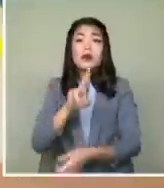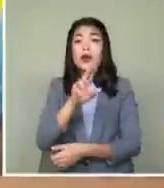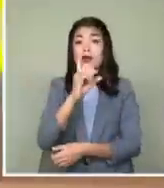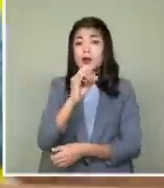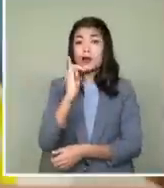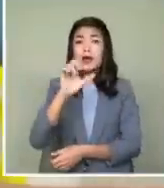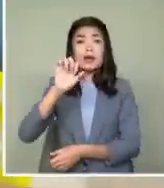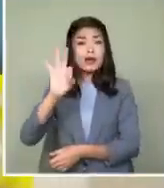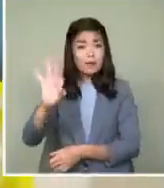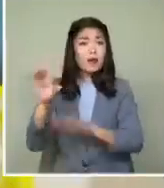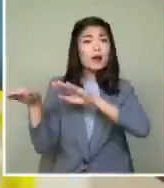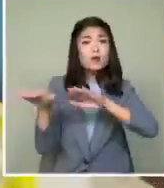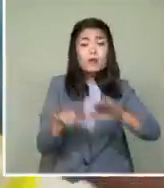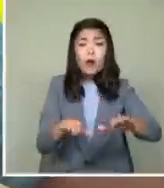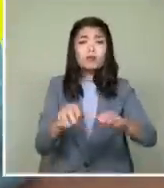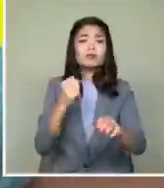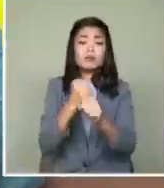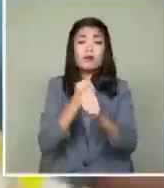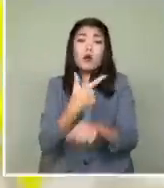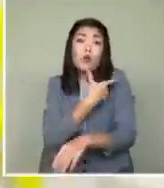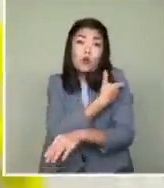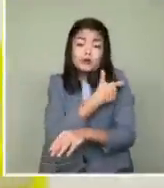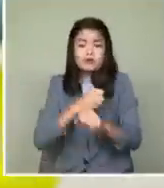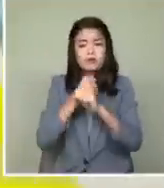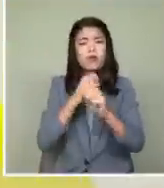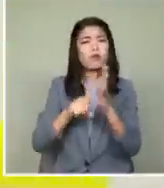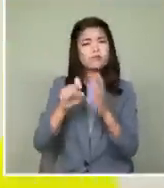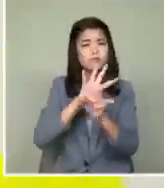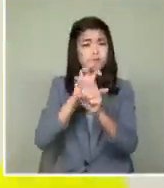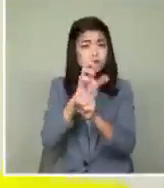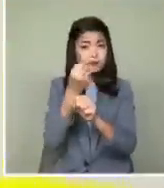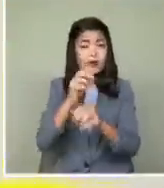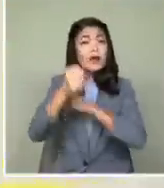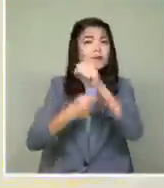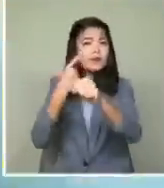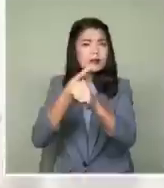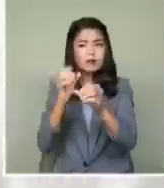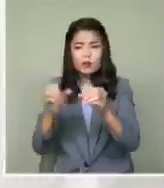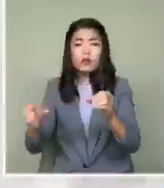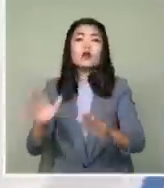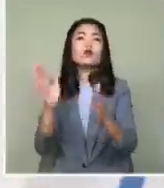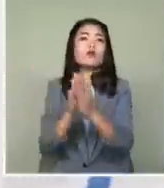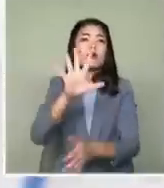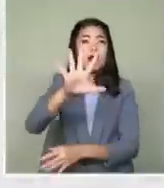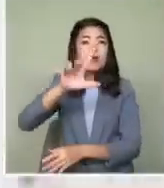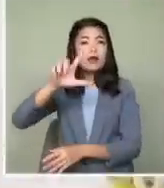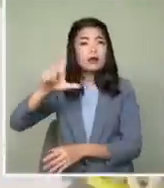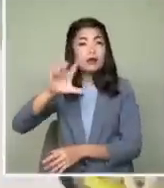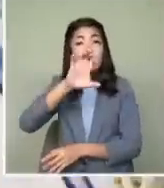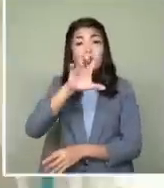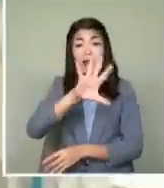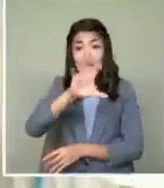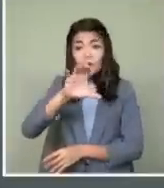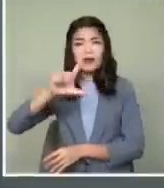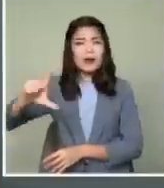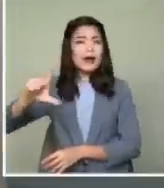ร้อมที่จะผลิตวัคซีนป้องกันโควิด-19 ให้ได้มากกว่า500ล้านโดสต่อปีวัคซีนที่ผลิตในรัสเซียจะถูกใช้ภายในประเท